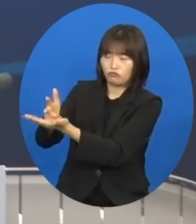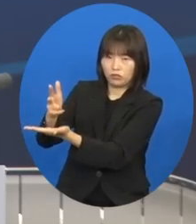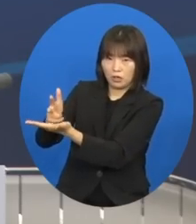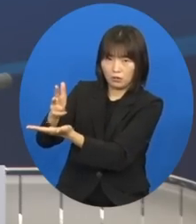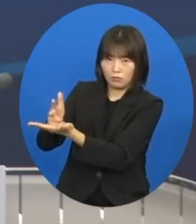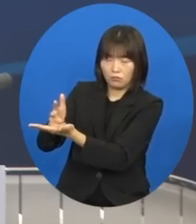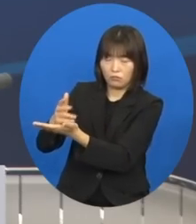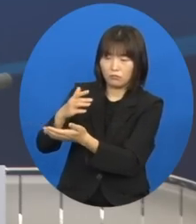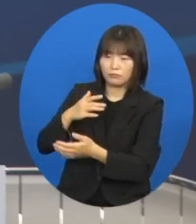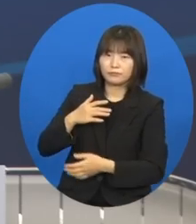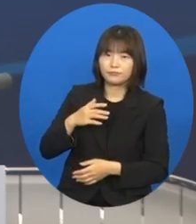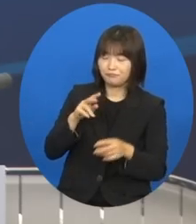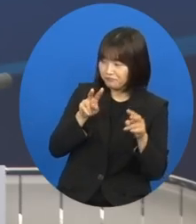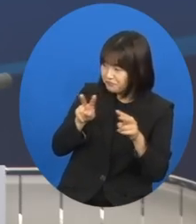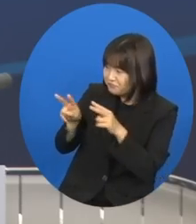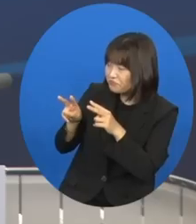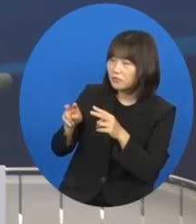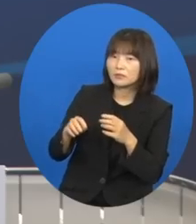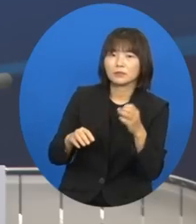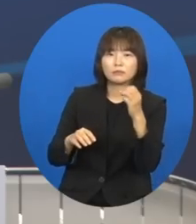보시더니 이렇게 얘기하시는 거예요.